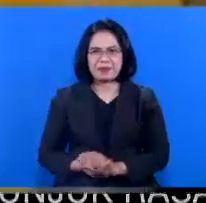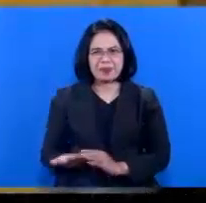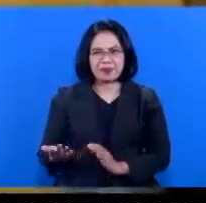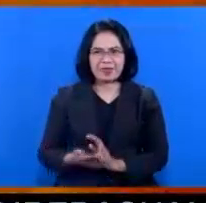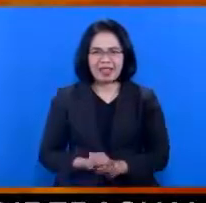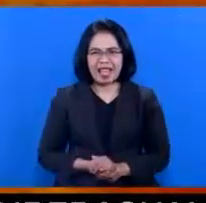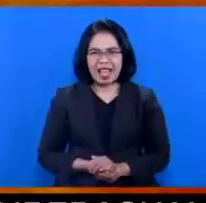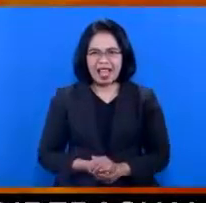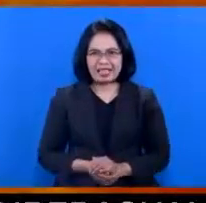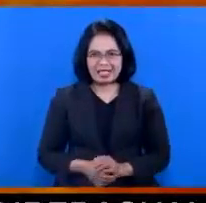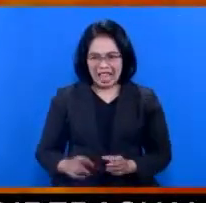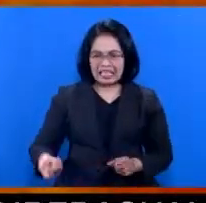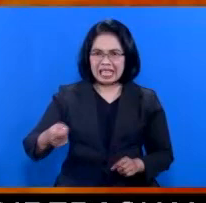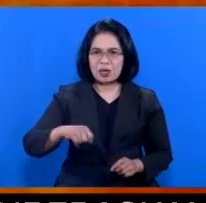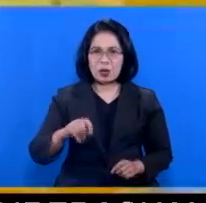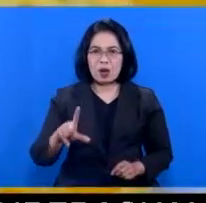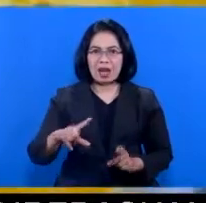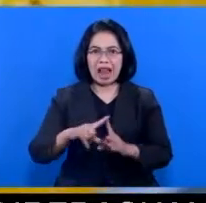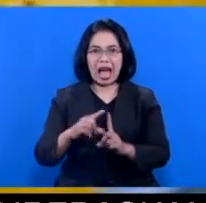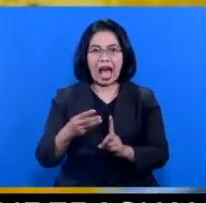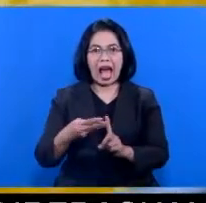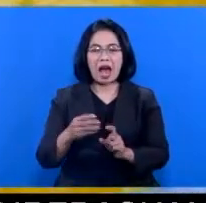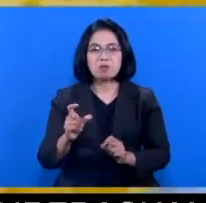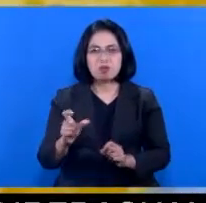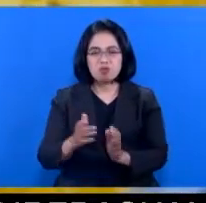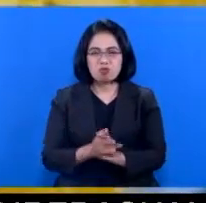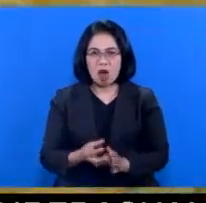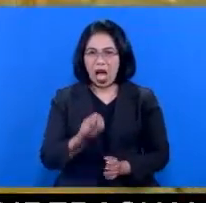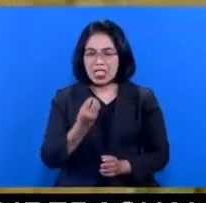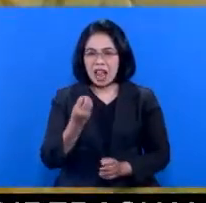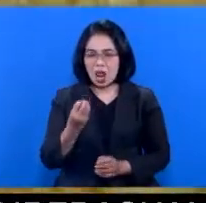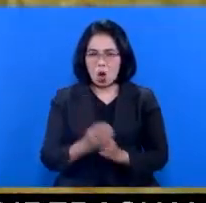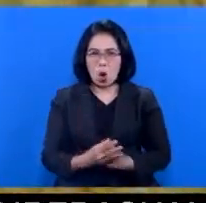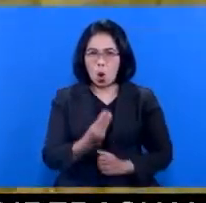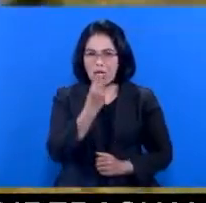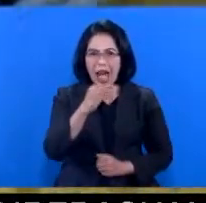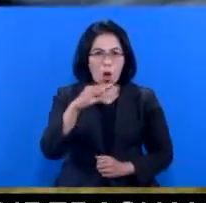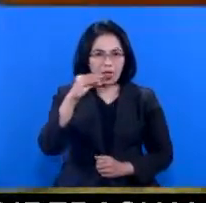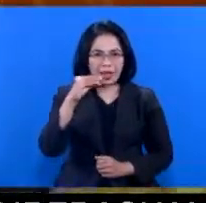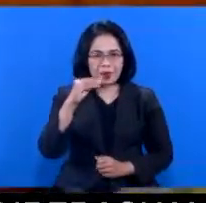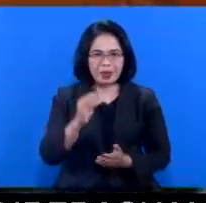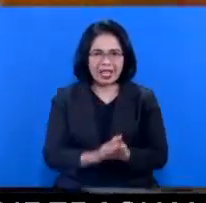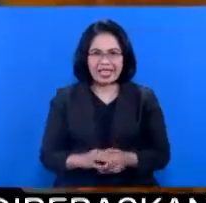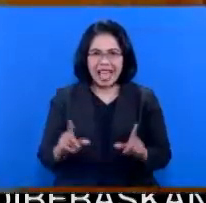dari sayur labu, opor ayam, telur, tahu, tempe, dan udang tumbuk